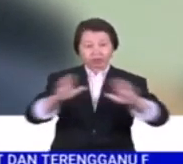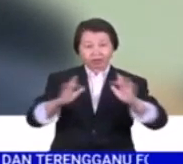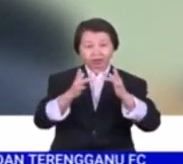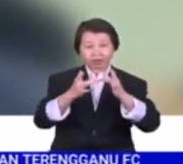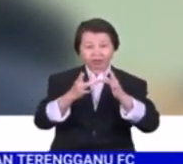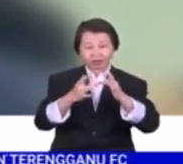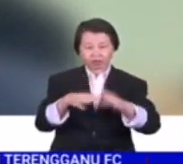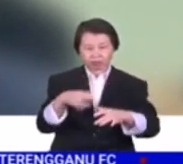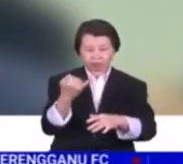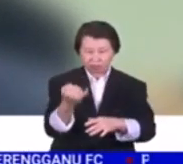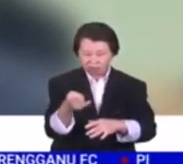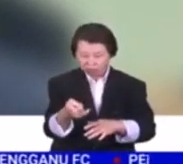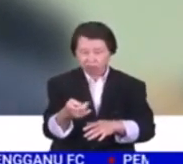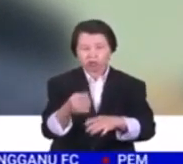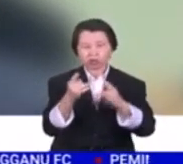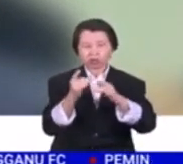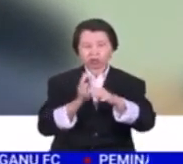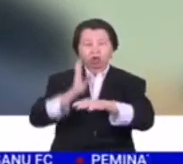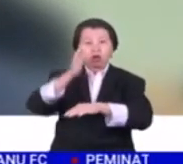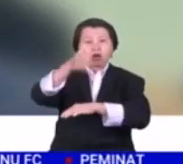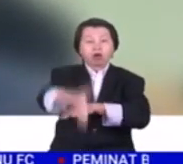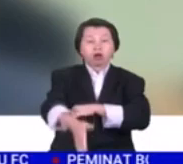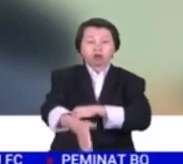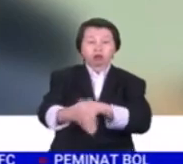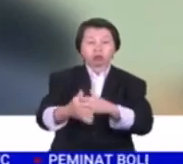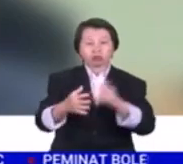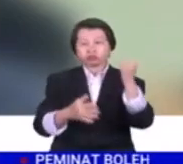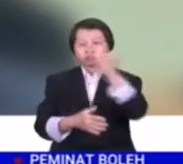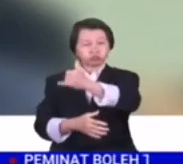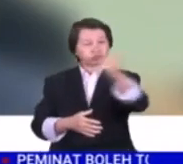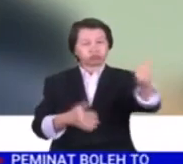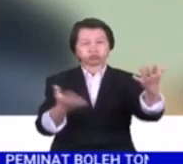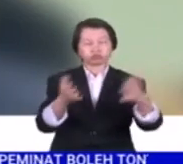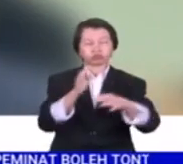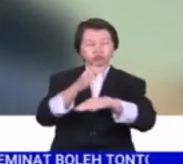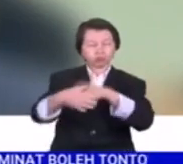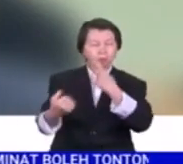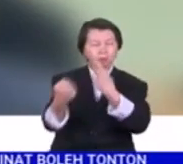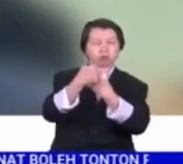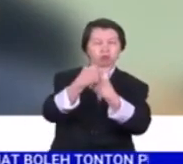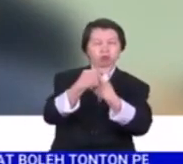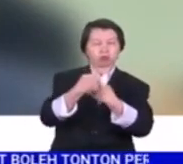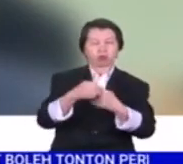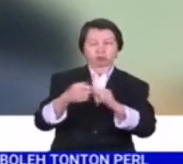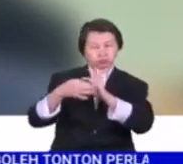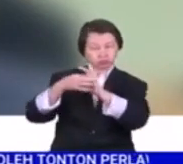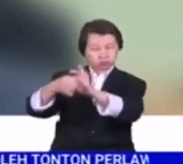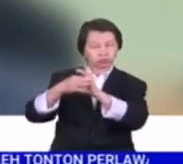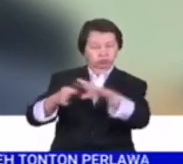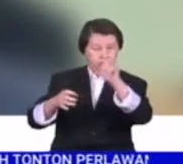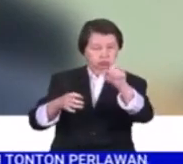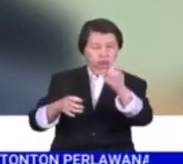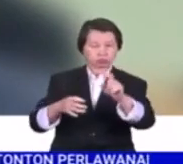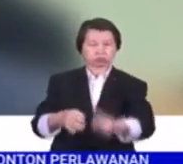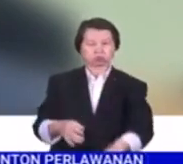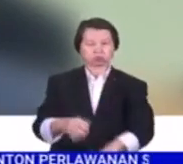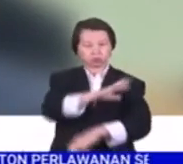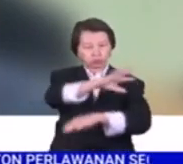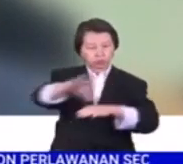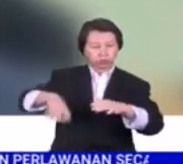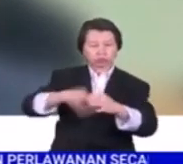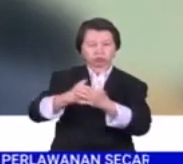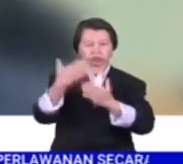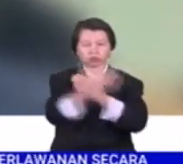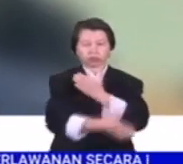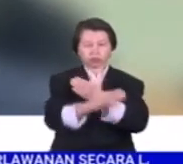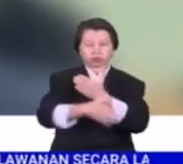jenayah, jenayah cyber ini adalah jenayah merentas padan. Sudah pasti bukan hanya satu negara kerjasama itu, perlu merentasi ke semua